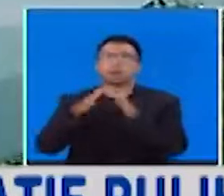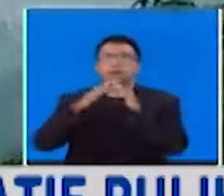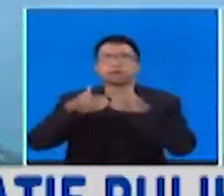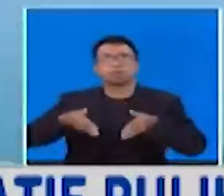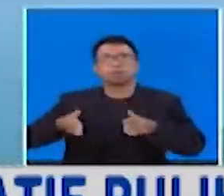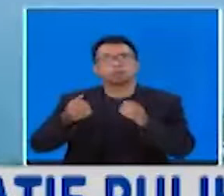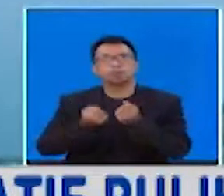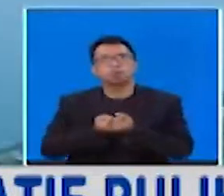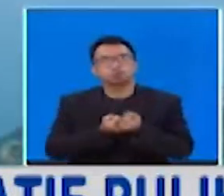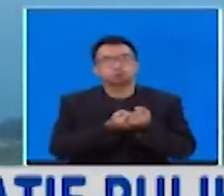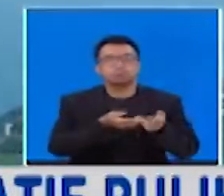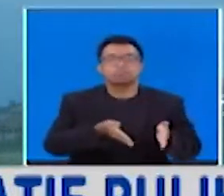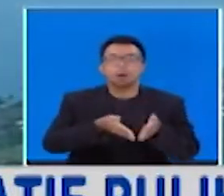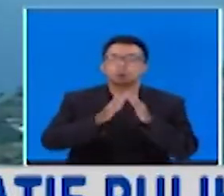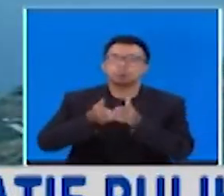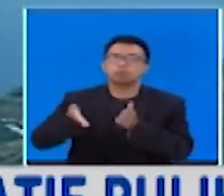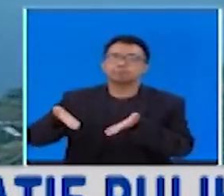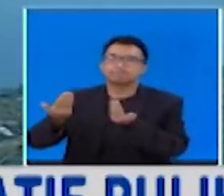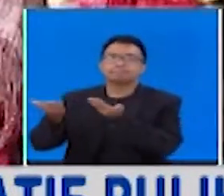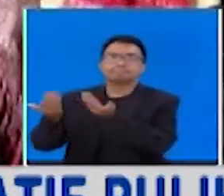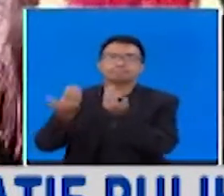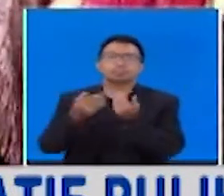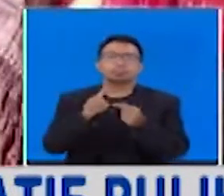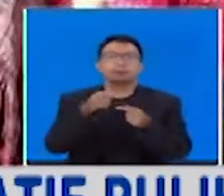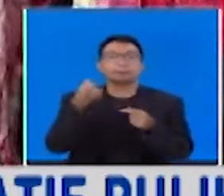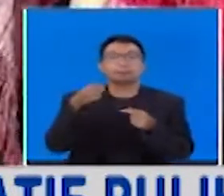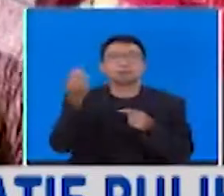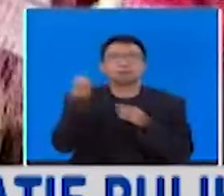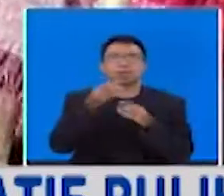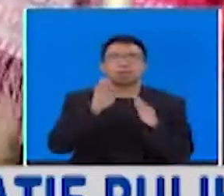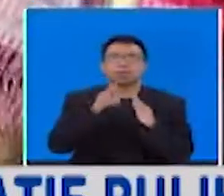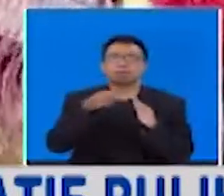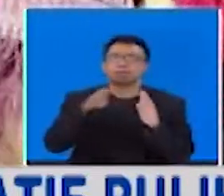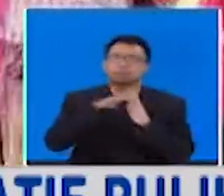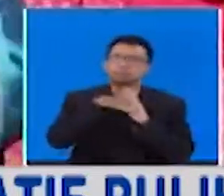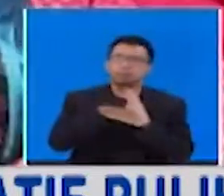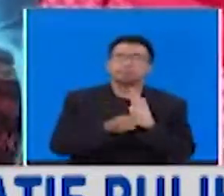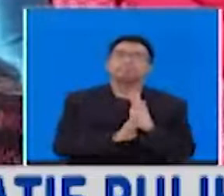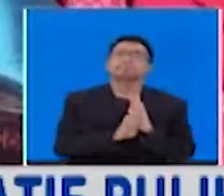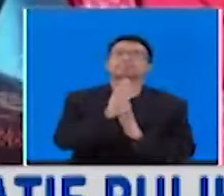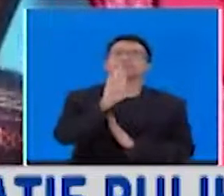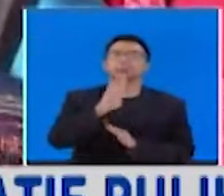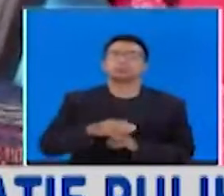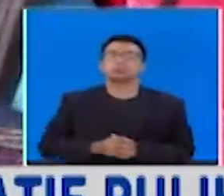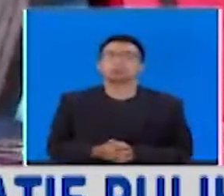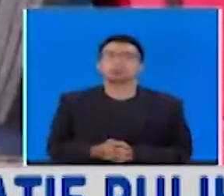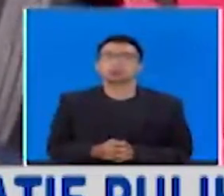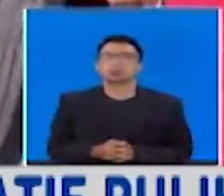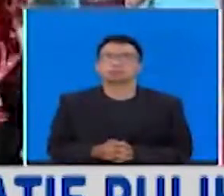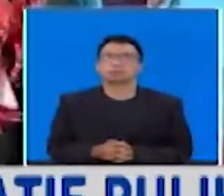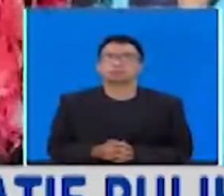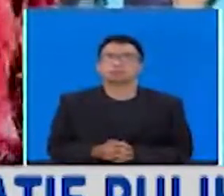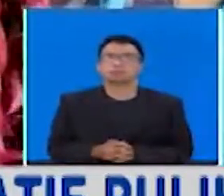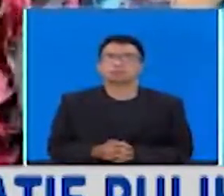sebagai langkah strategis untuk kebangkitan pariwisata tanah air. Hal tersebut disampaikan Menteri Pariwisata dan Ekonomi